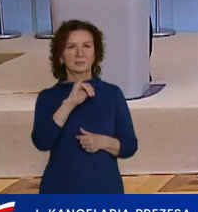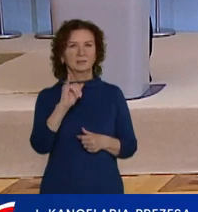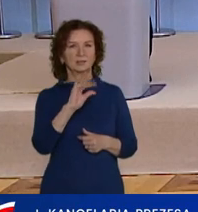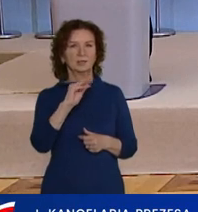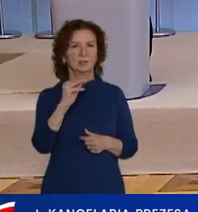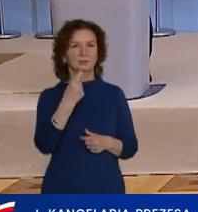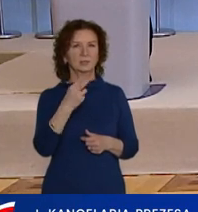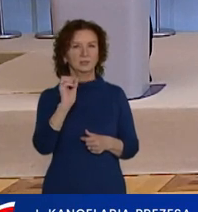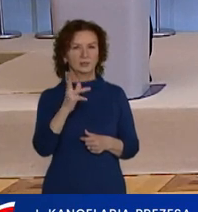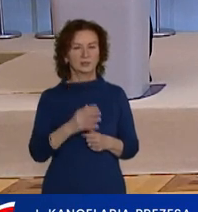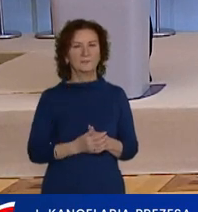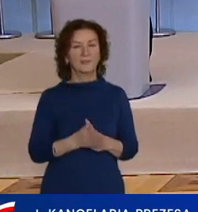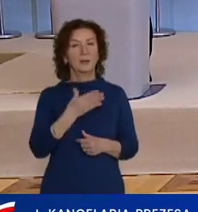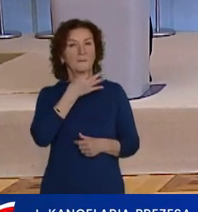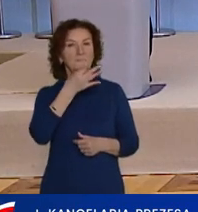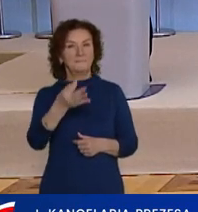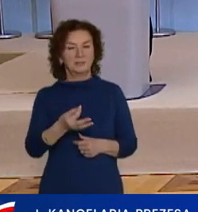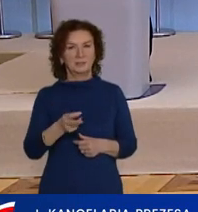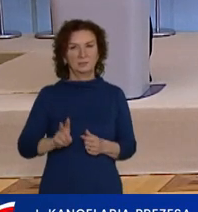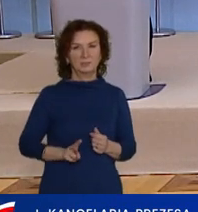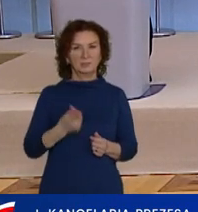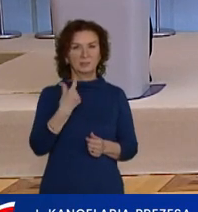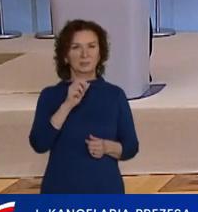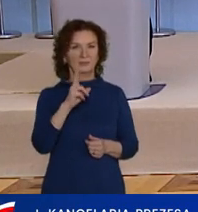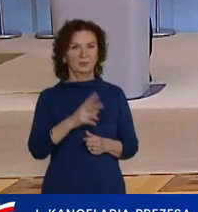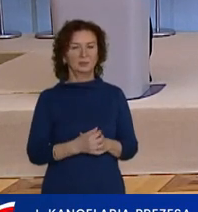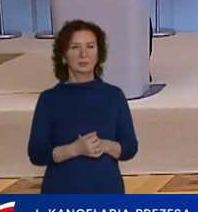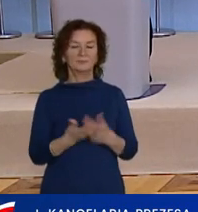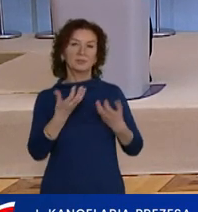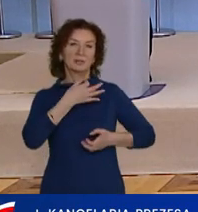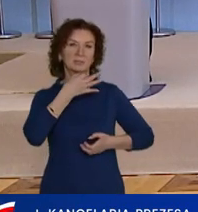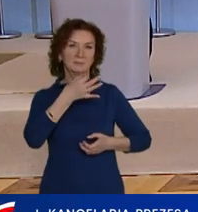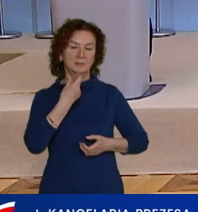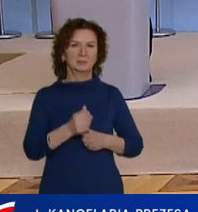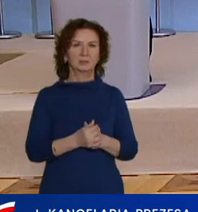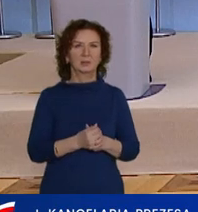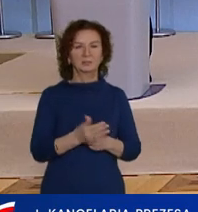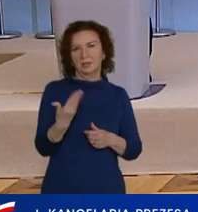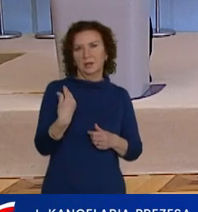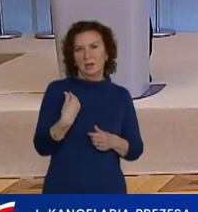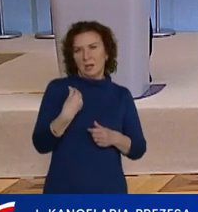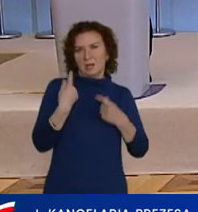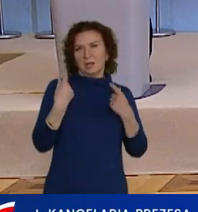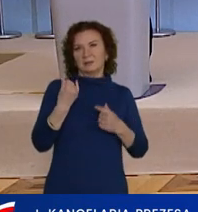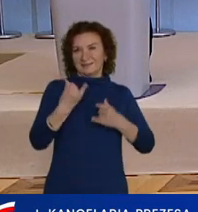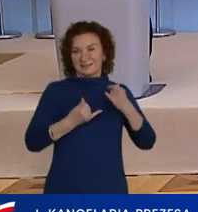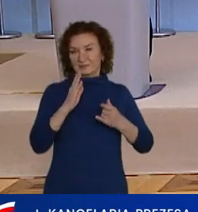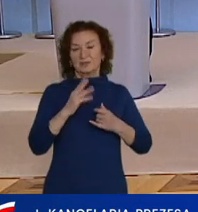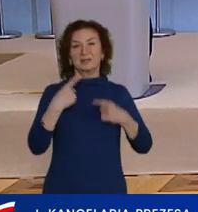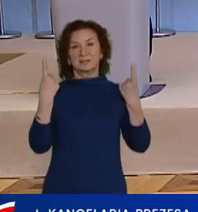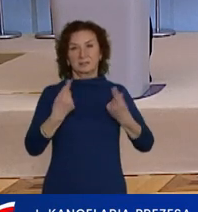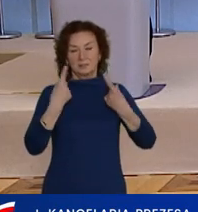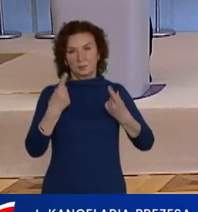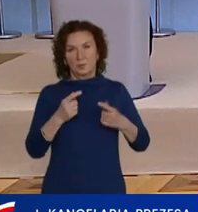Dzień dobry. Ja mam pytanie do pana ministra Dworczyka. Chciałam zapytać, jak doszło do takiej sytuacji, że przedstawiciele